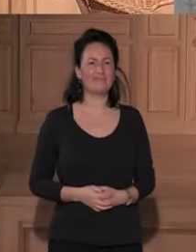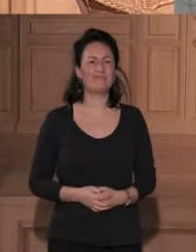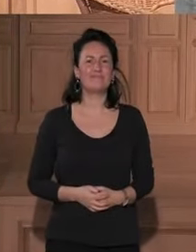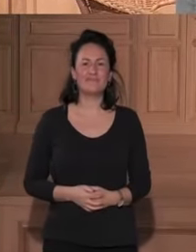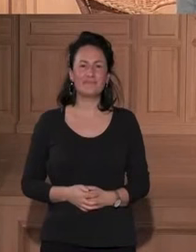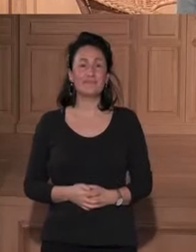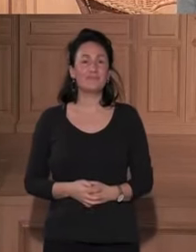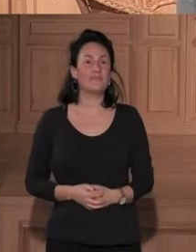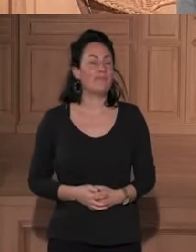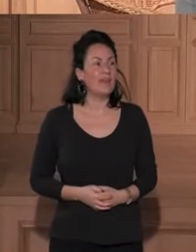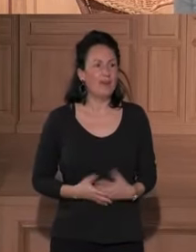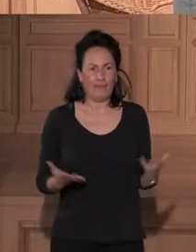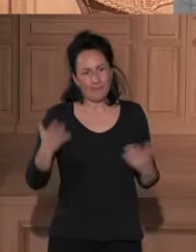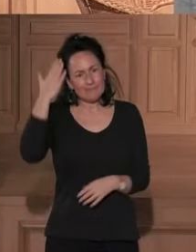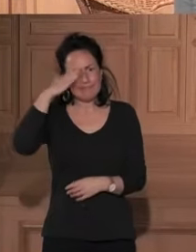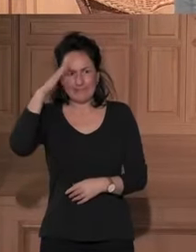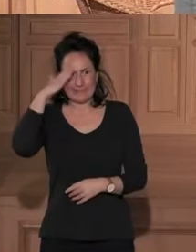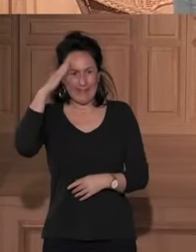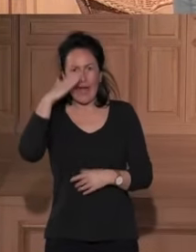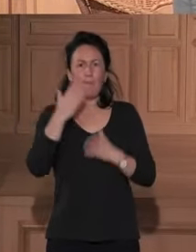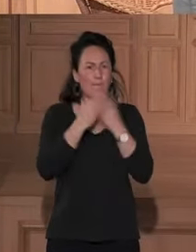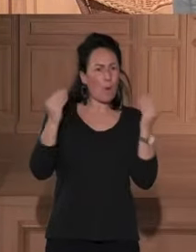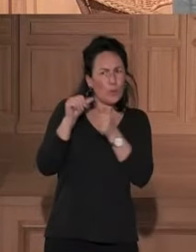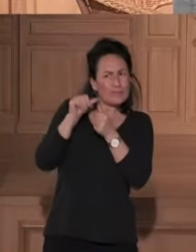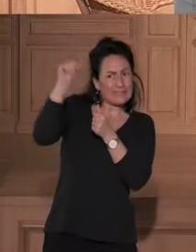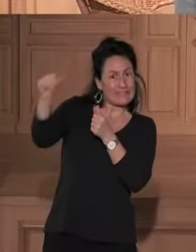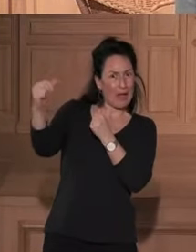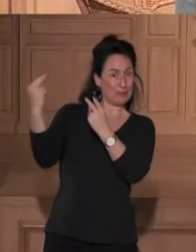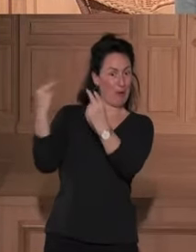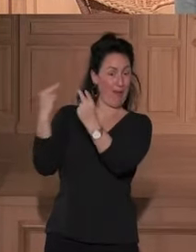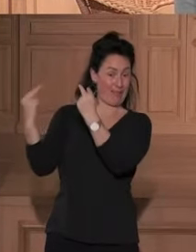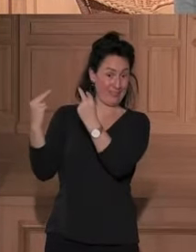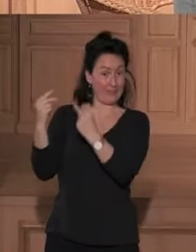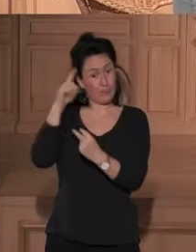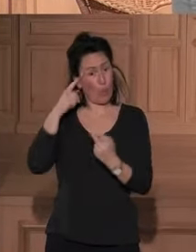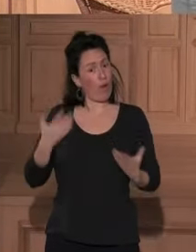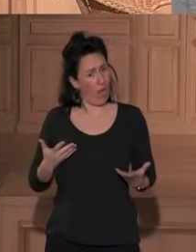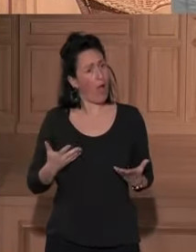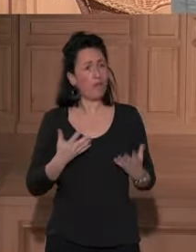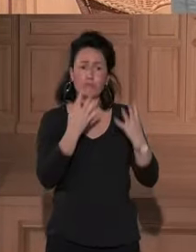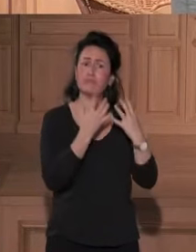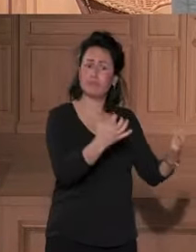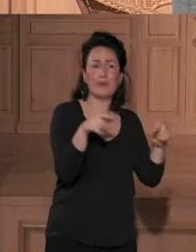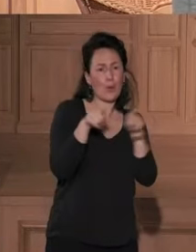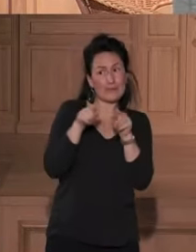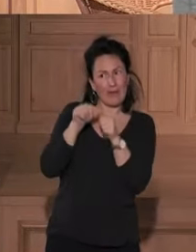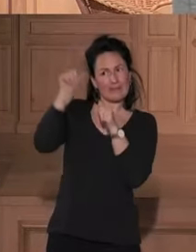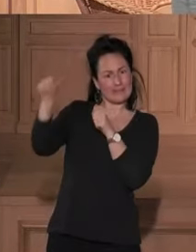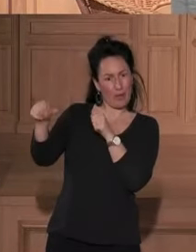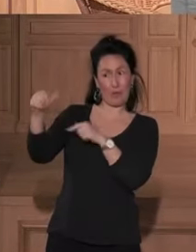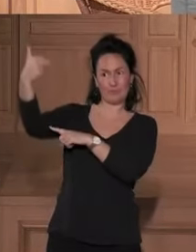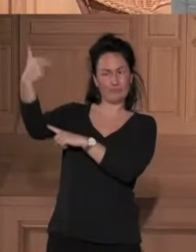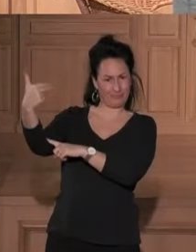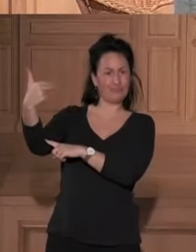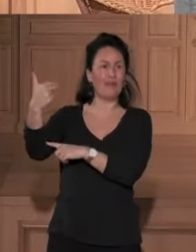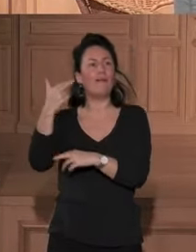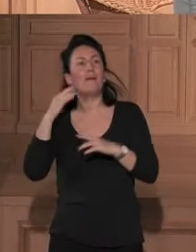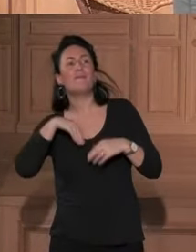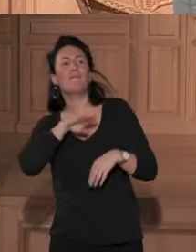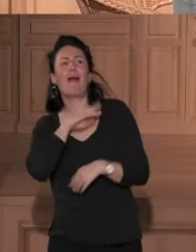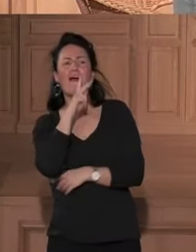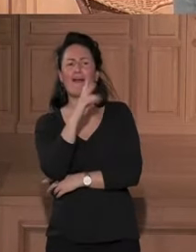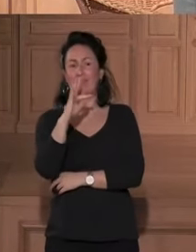Et nous savons que vous êtes aussi très nombreux derrière votre écran, puisque cette conférence rencontre est rediffusée grâce à KTO. Alors bienvenue à